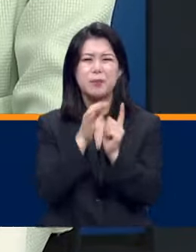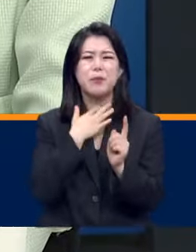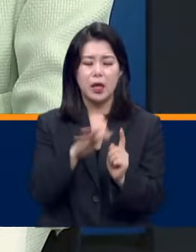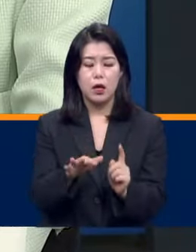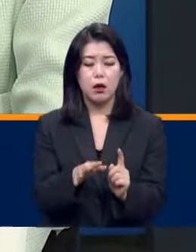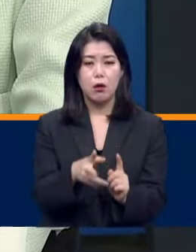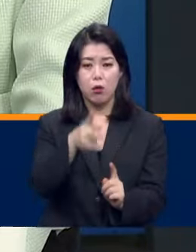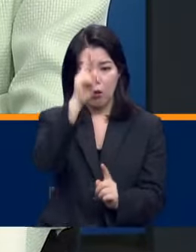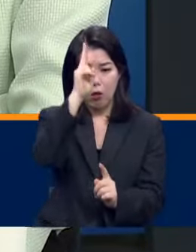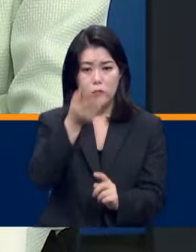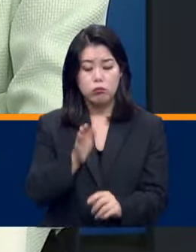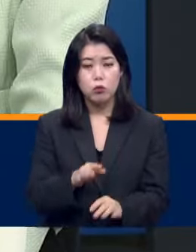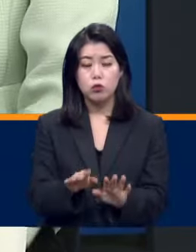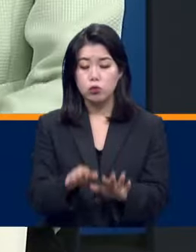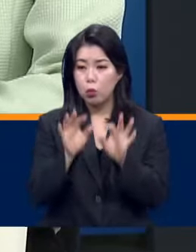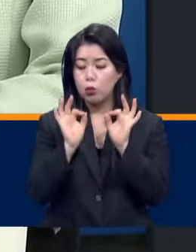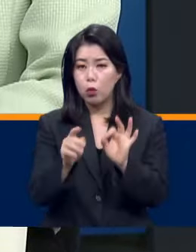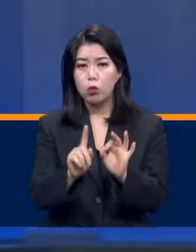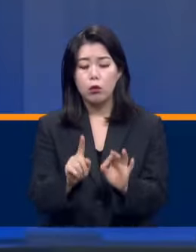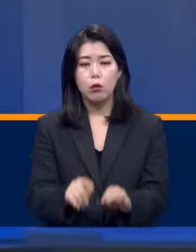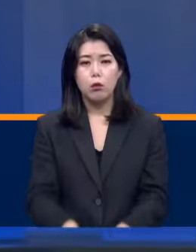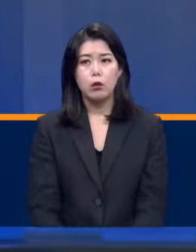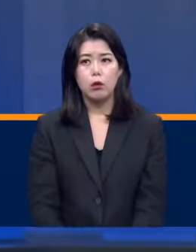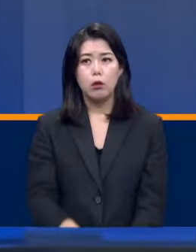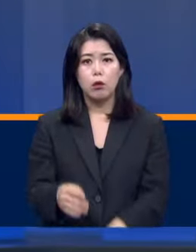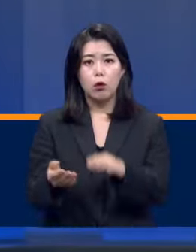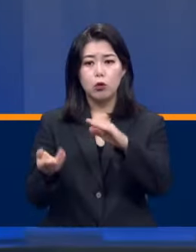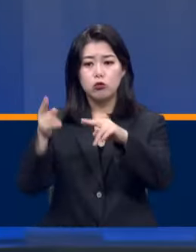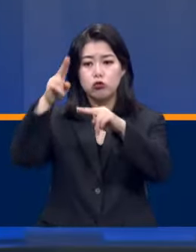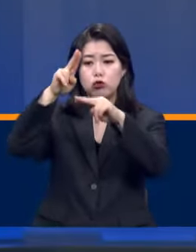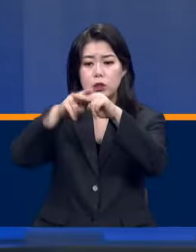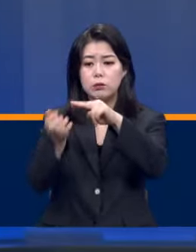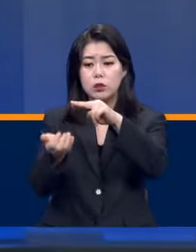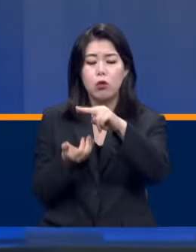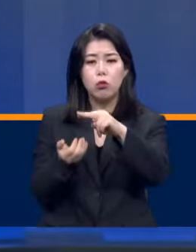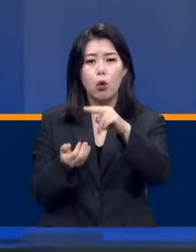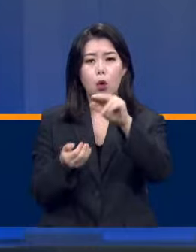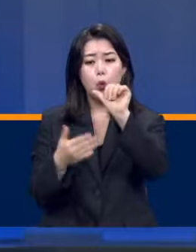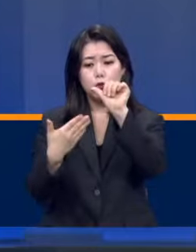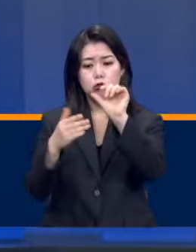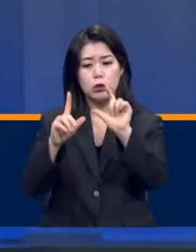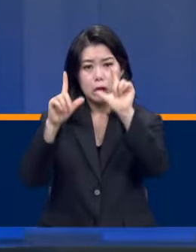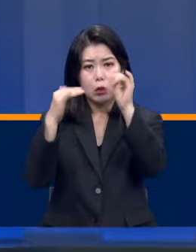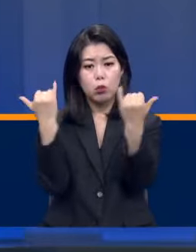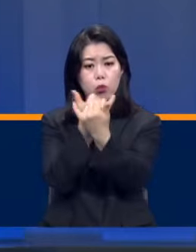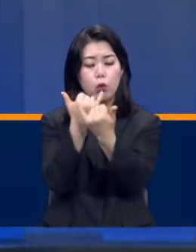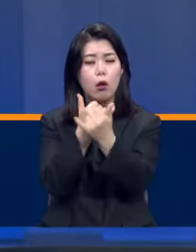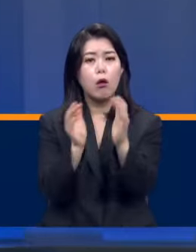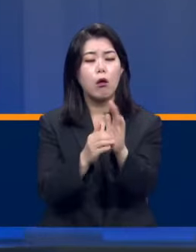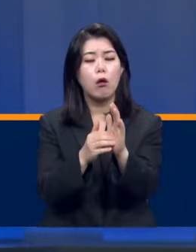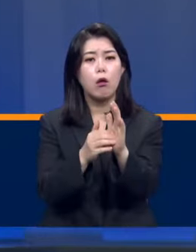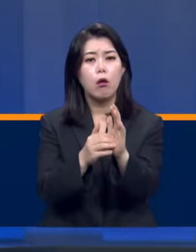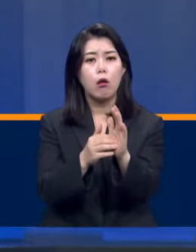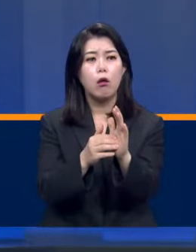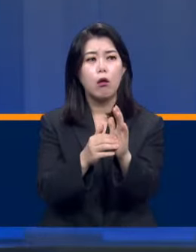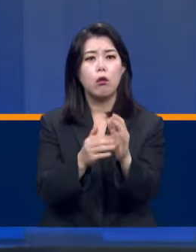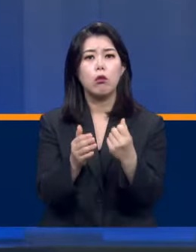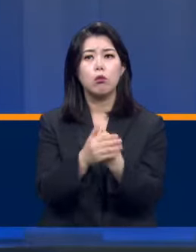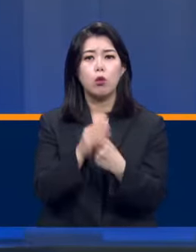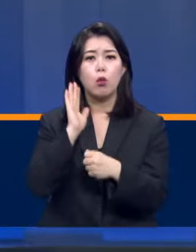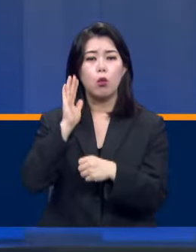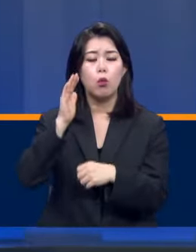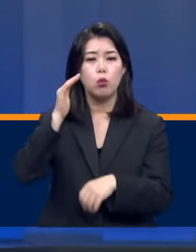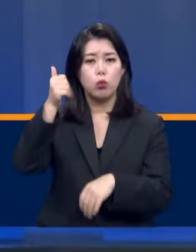했었거든요 그런데 지금 보면 어 그 취임하기 바로 전날이 5월 9일에도 저런 통화가 있었다라는 건 사실상 그동안